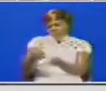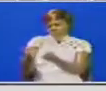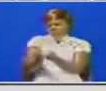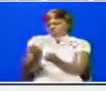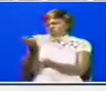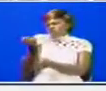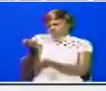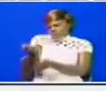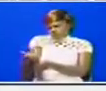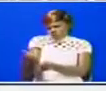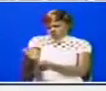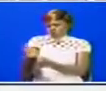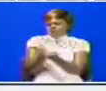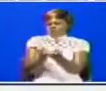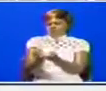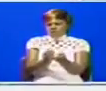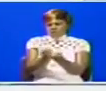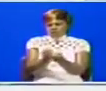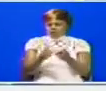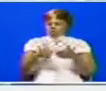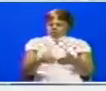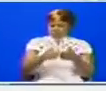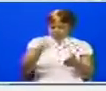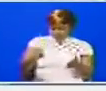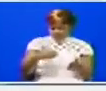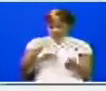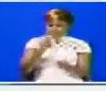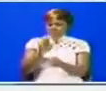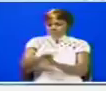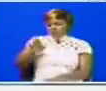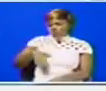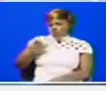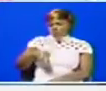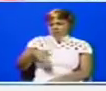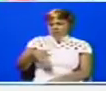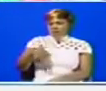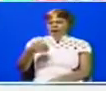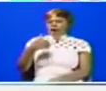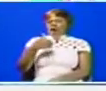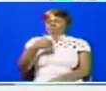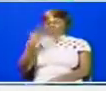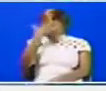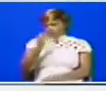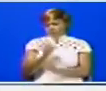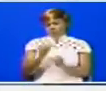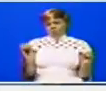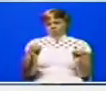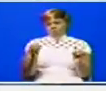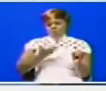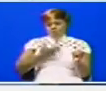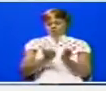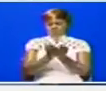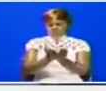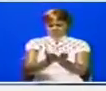samaki. Japo samaki wanunuliwa kwa kushiriki mapenzi, idadi kubwa ya wanawake wasiokuwa na umbo la kuwavutia wavuvi na wamiliki wa